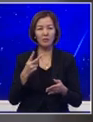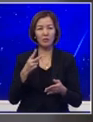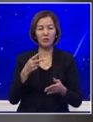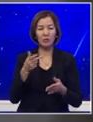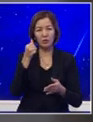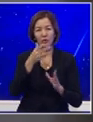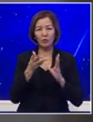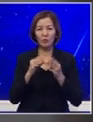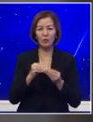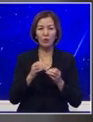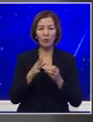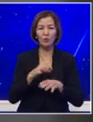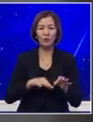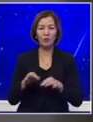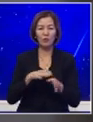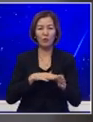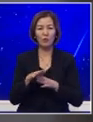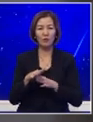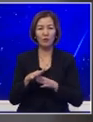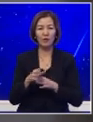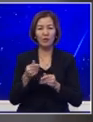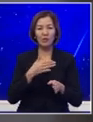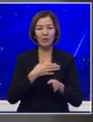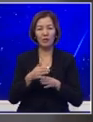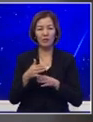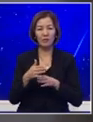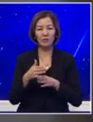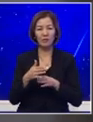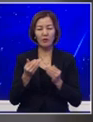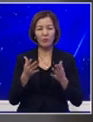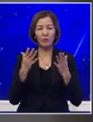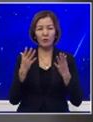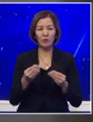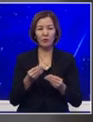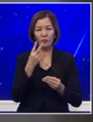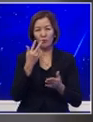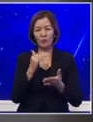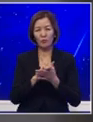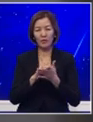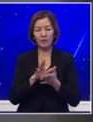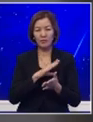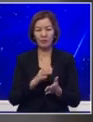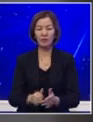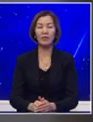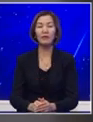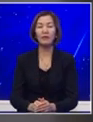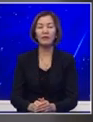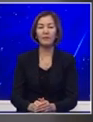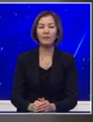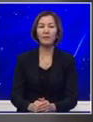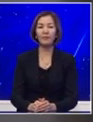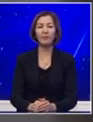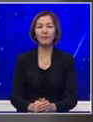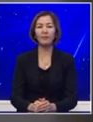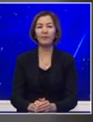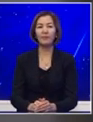қорытындысы бойынша 14 жоба өтіп, қаржыландырылып, осы бүгінгі сіздер процедура арқылы аралап өткендей жеке өзінің кәсіпкерліктерін ашып